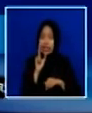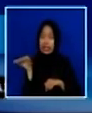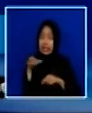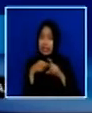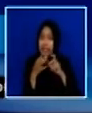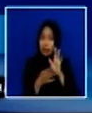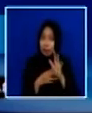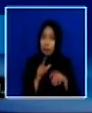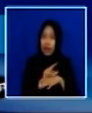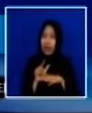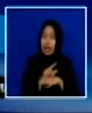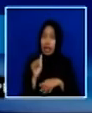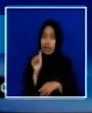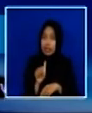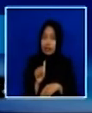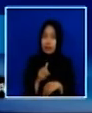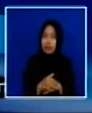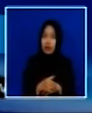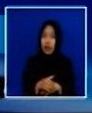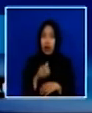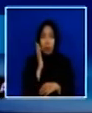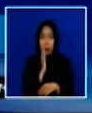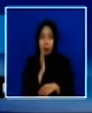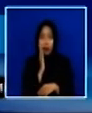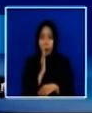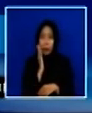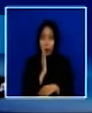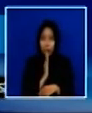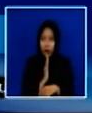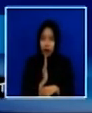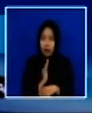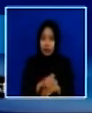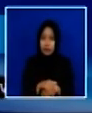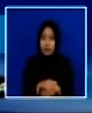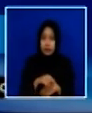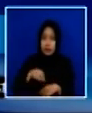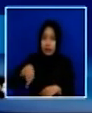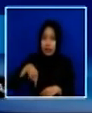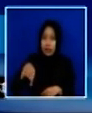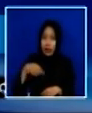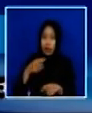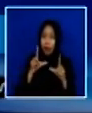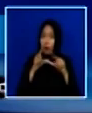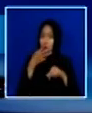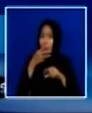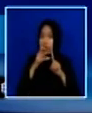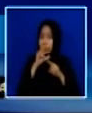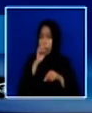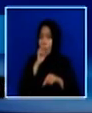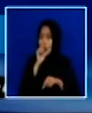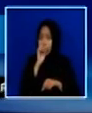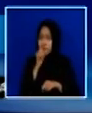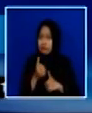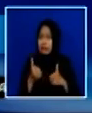journalism ini ini nanti Pemuda move atau kartu Habibie sawit daily bisa mengumpatkan